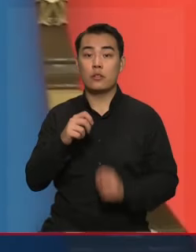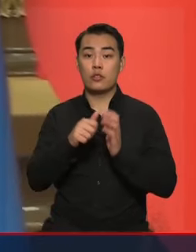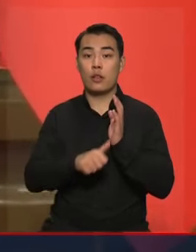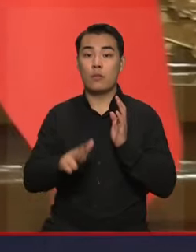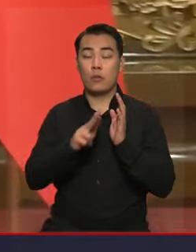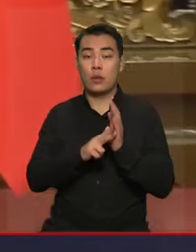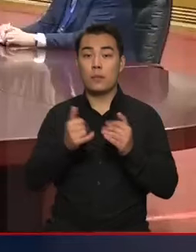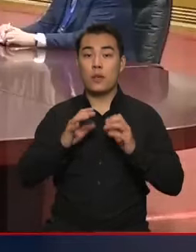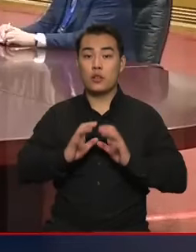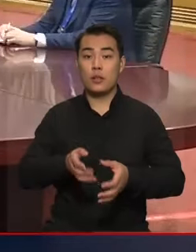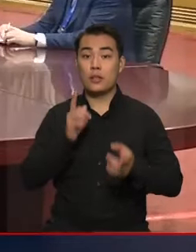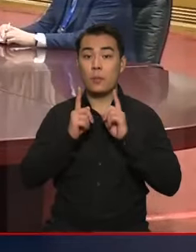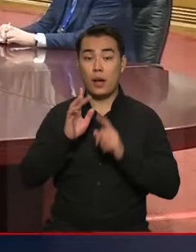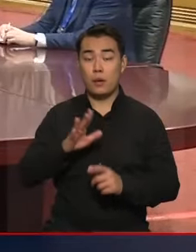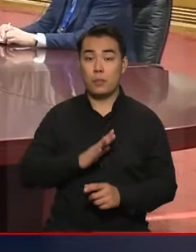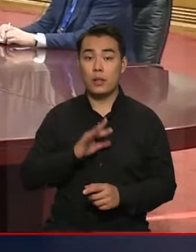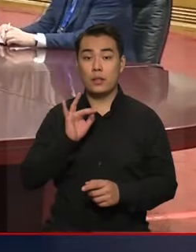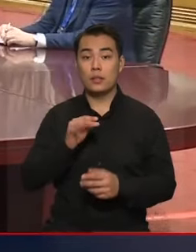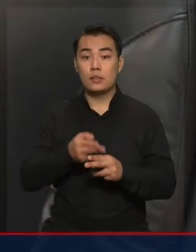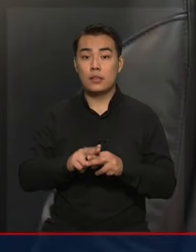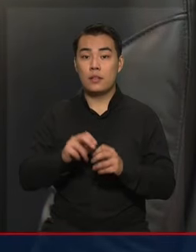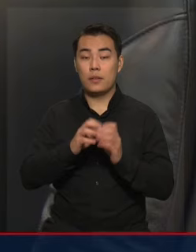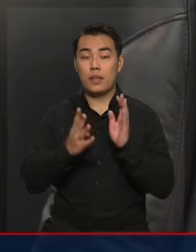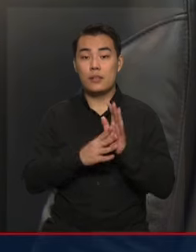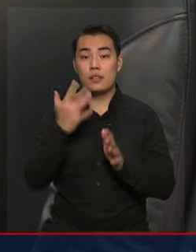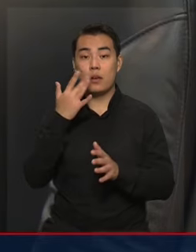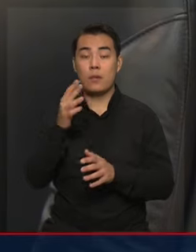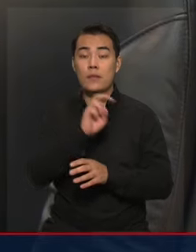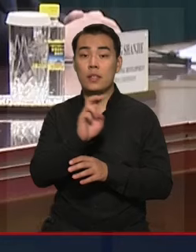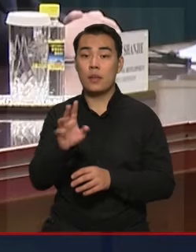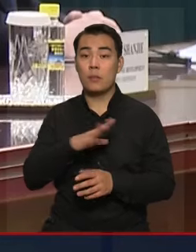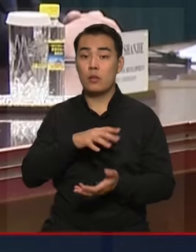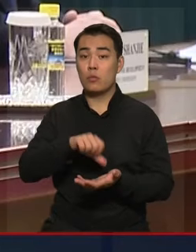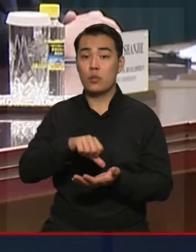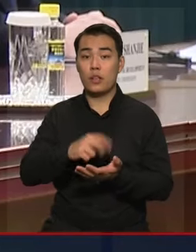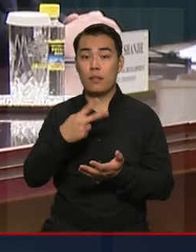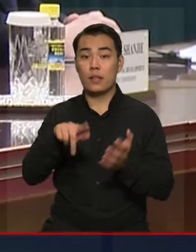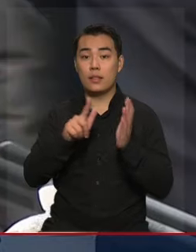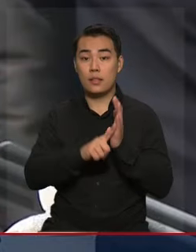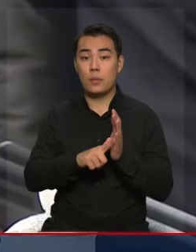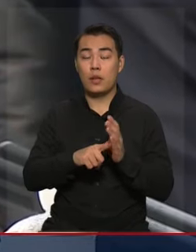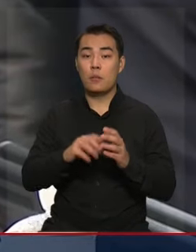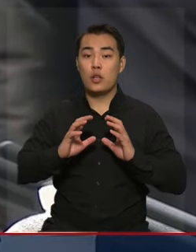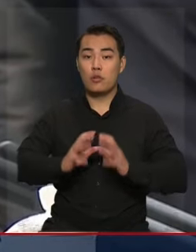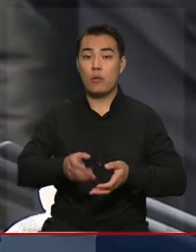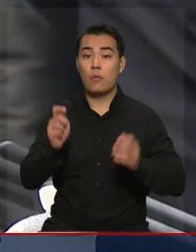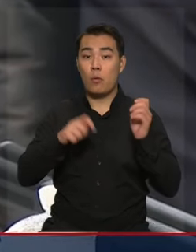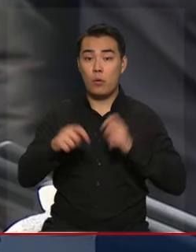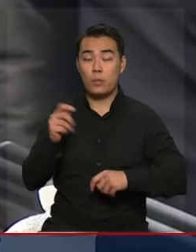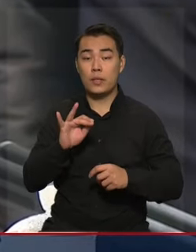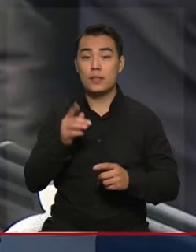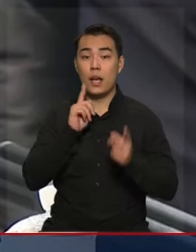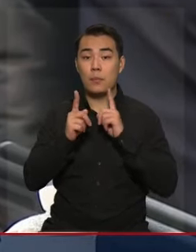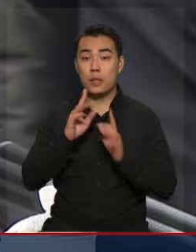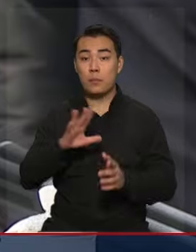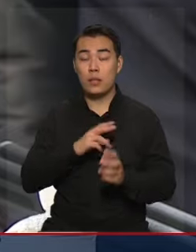268 международных мероприятий, в том числе совершил 19 зарубежных визитов, принял участие в 27 международных форумах и саммитах, встретился